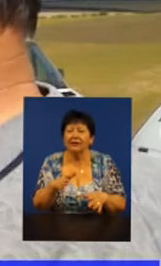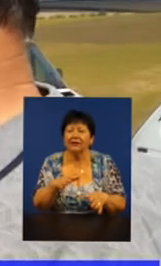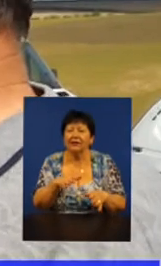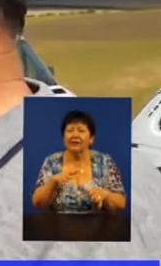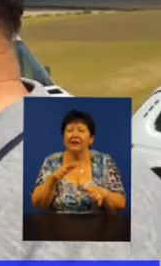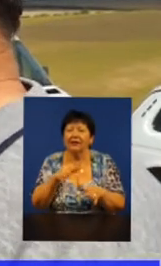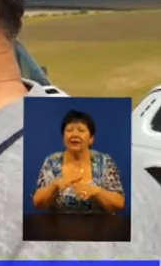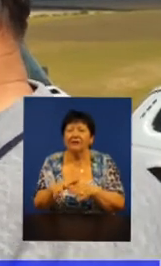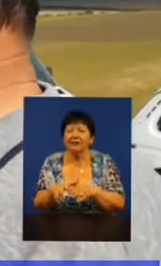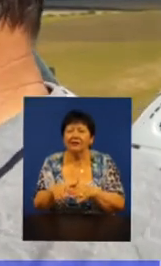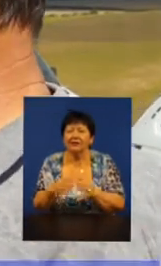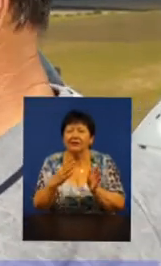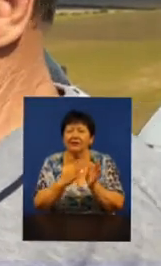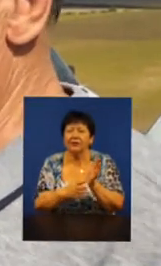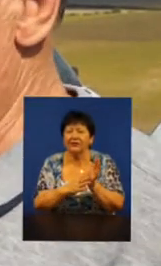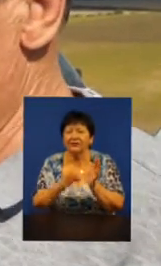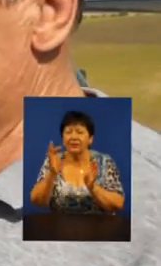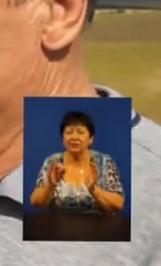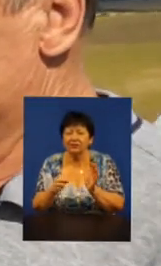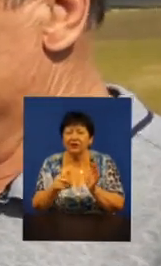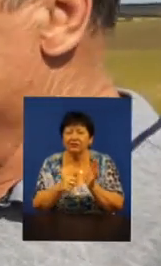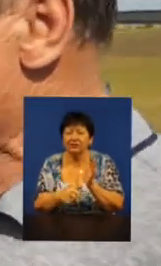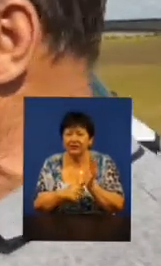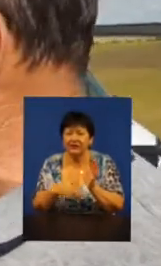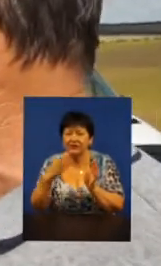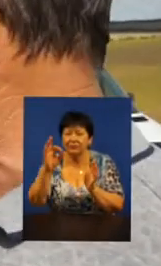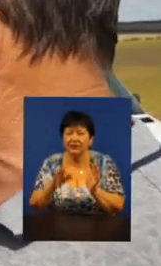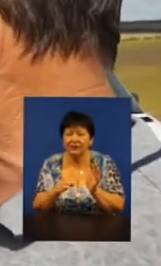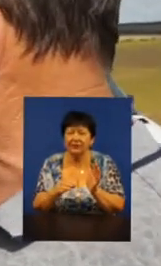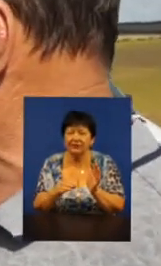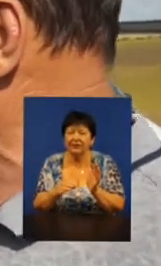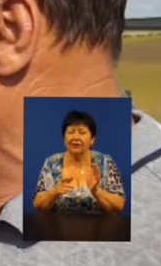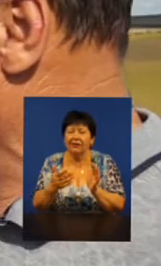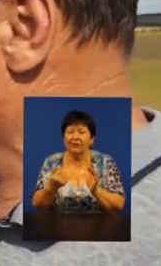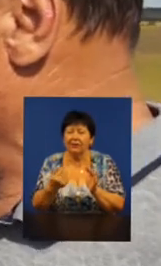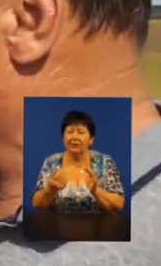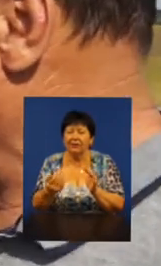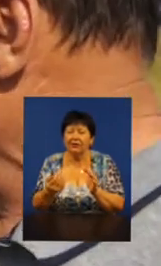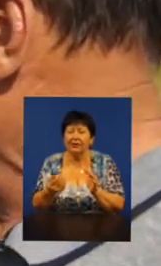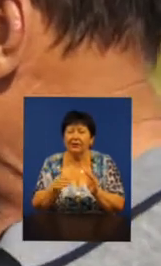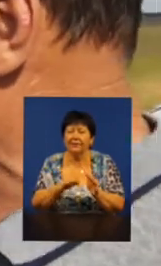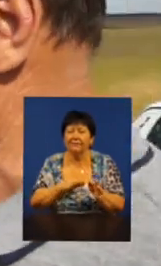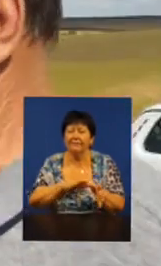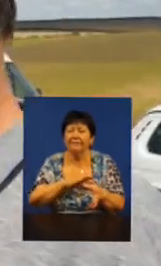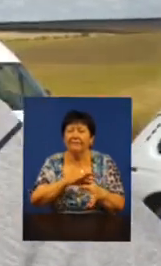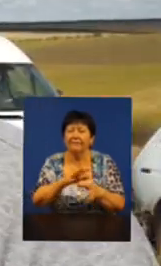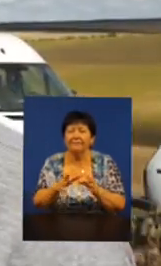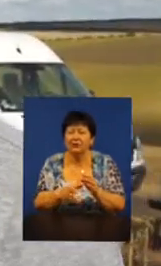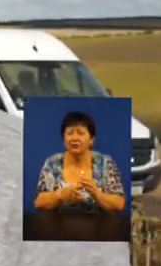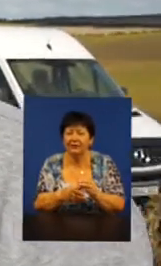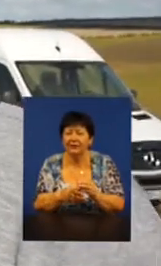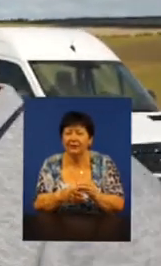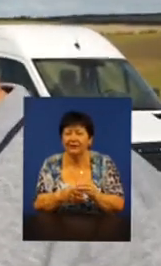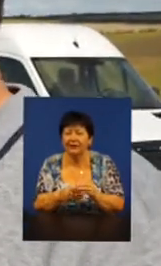și 90%, și 80%, și 70%. Dar sunt afectate majoritatea care sunt practic câmpuri care